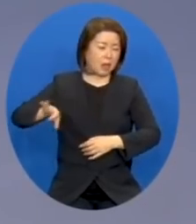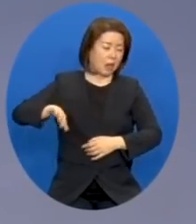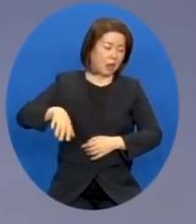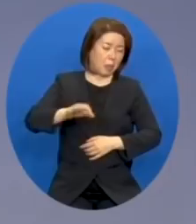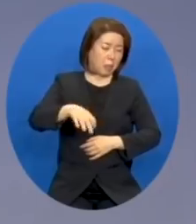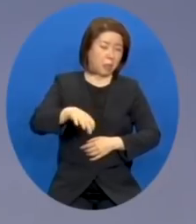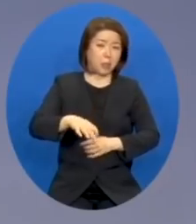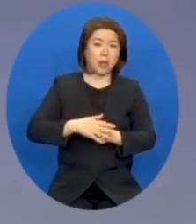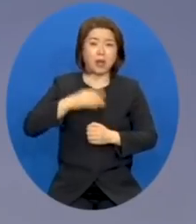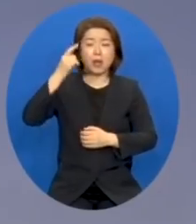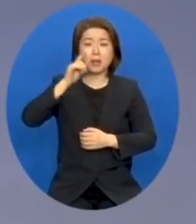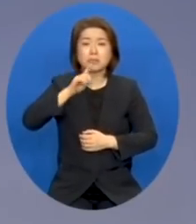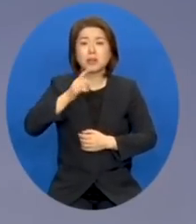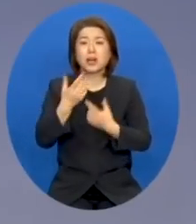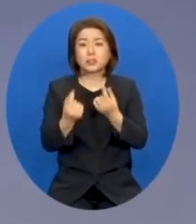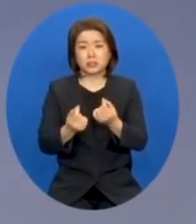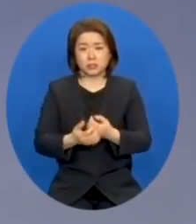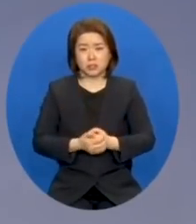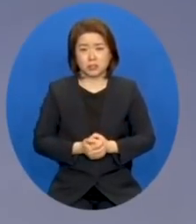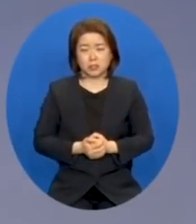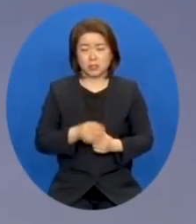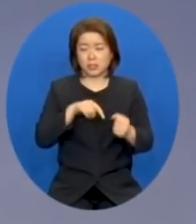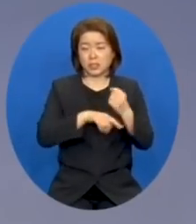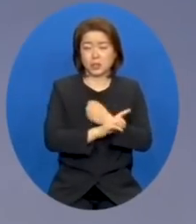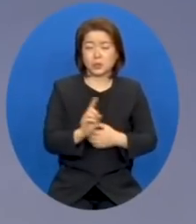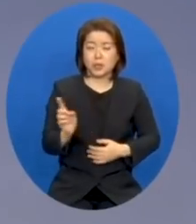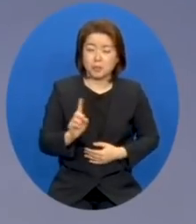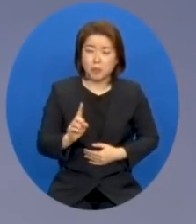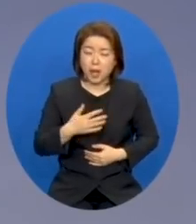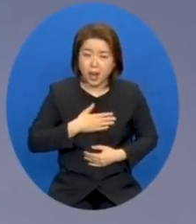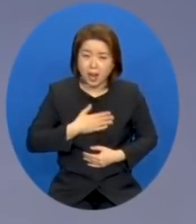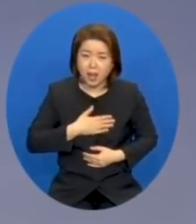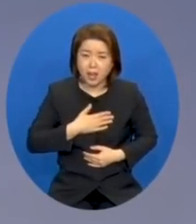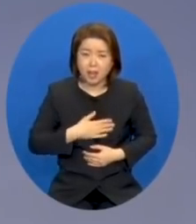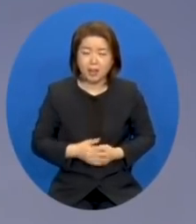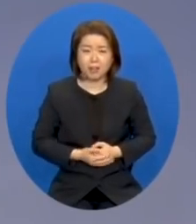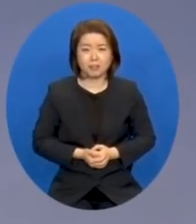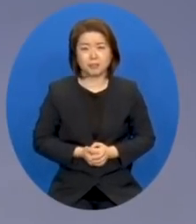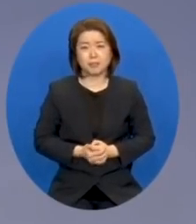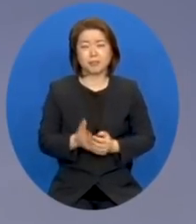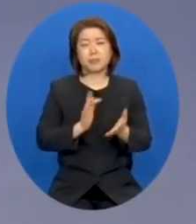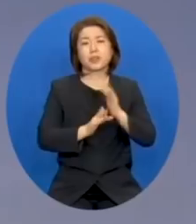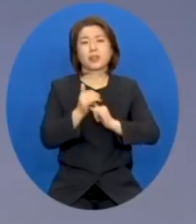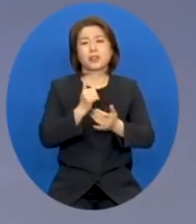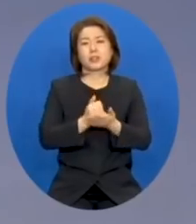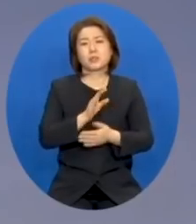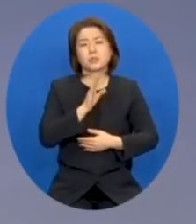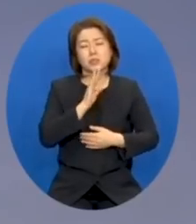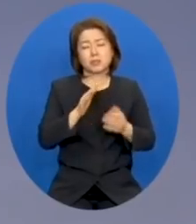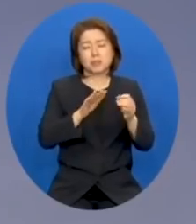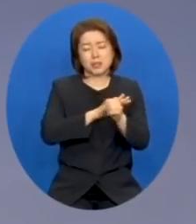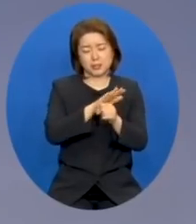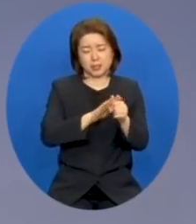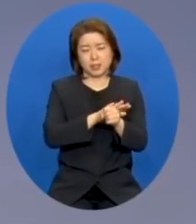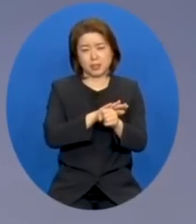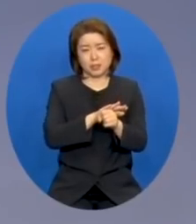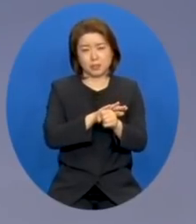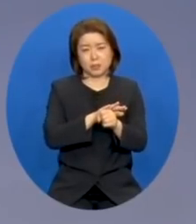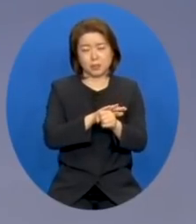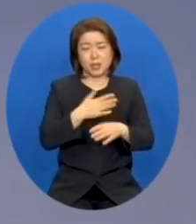하시는 분들이 있으십니다 이유가 먼저 아십니까 예수님을 정말 사랑하고